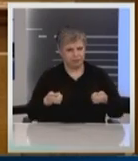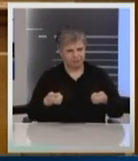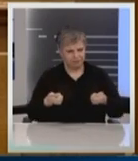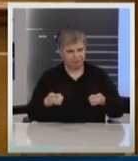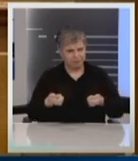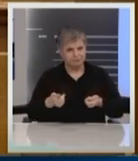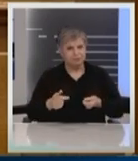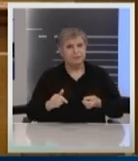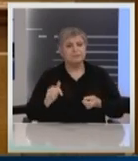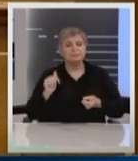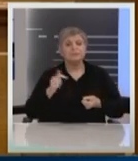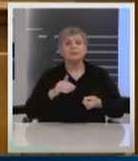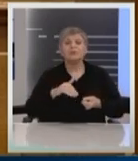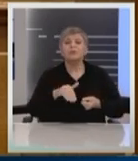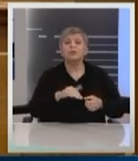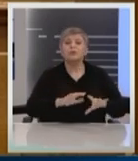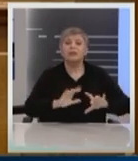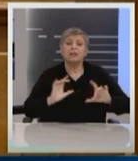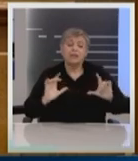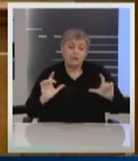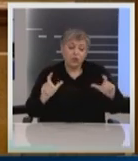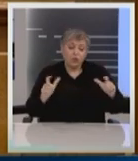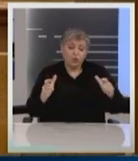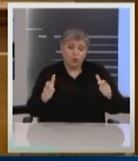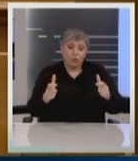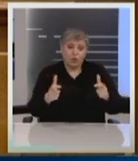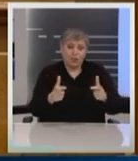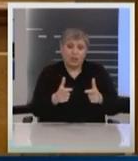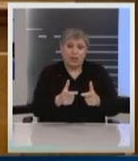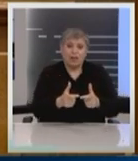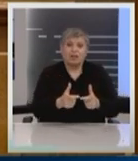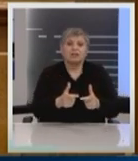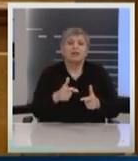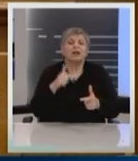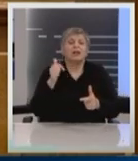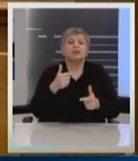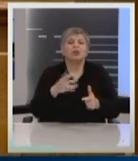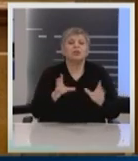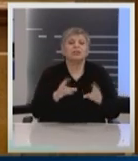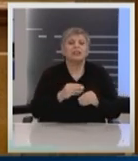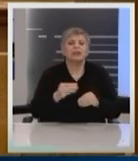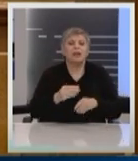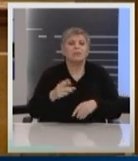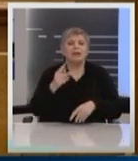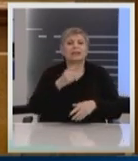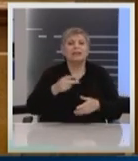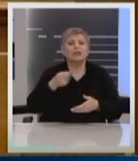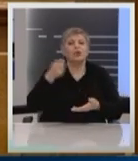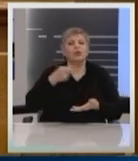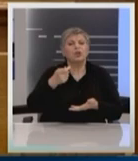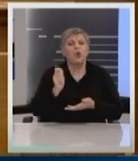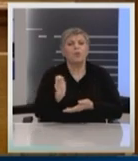Δηλαδή όλη η οικογένεια. Να μπαίνουν και οι φιλοξενούμενοι, να μπαίνουν και οι προστατευόμενοι όλοι.